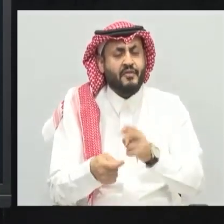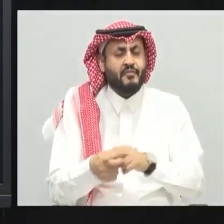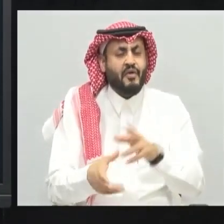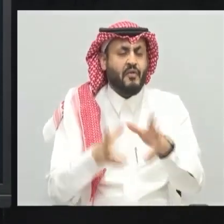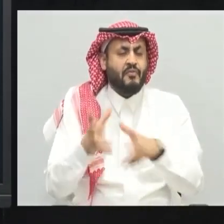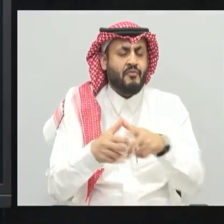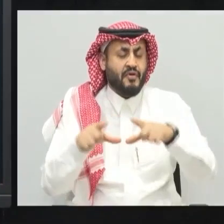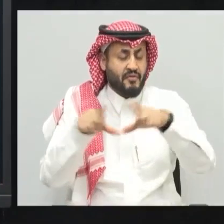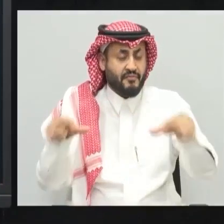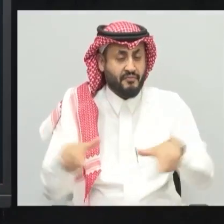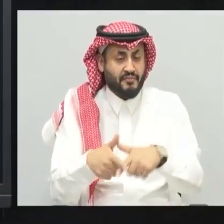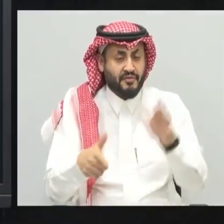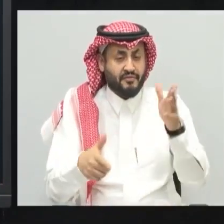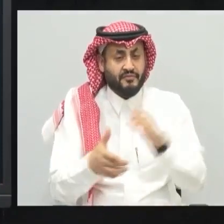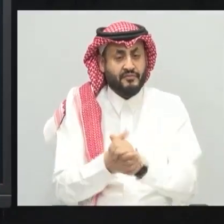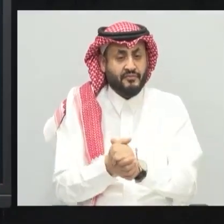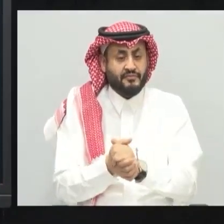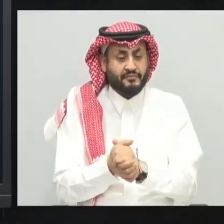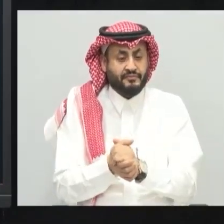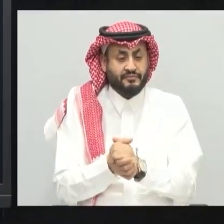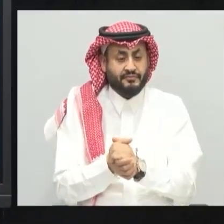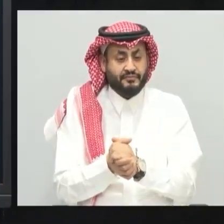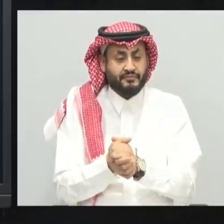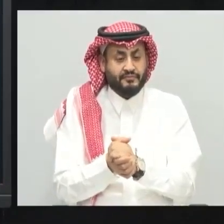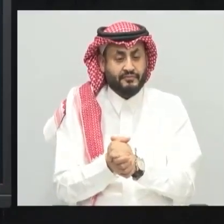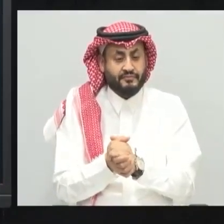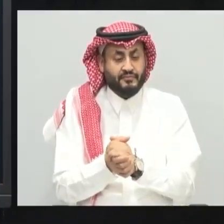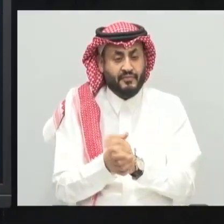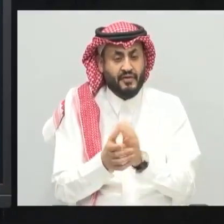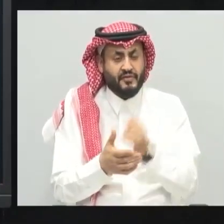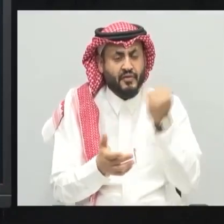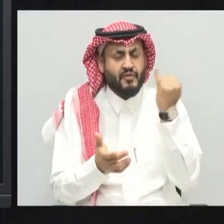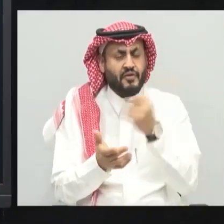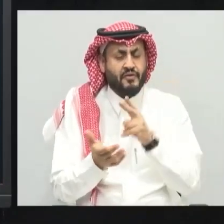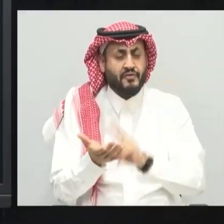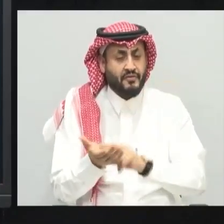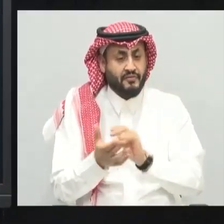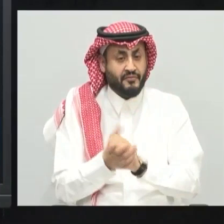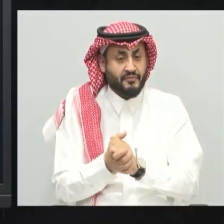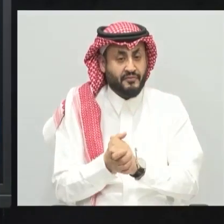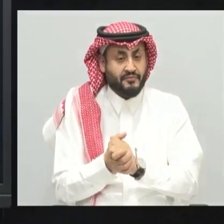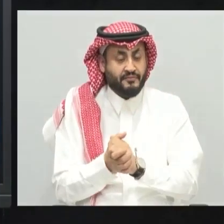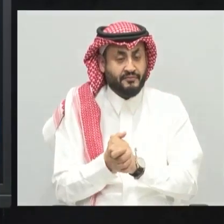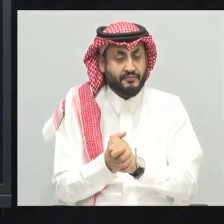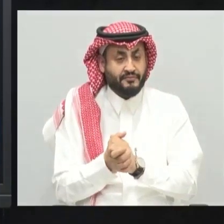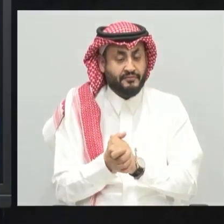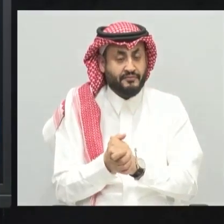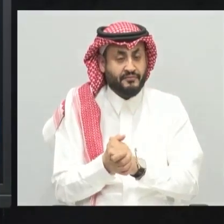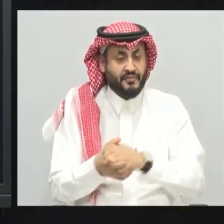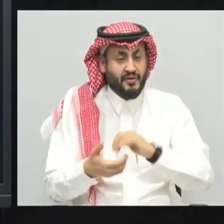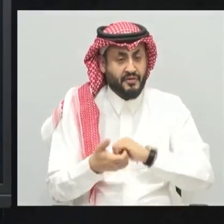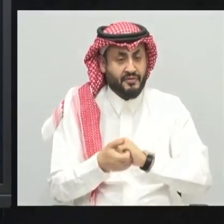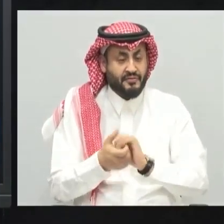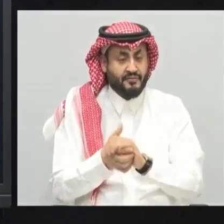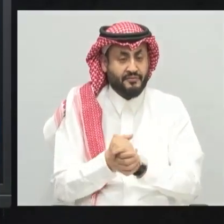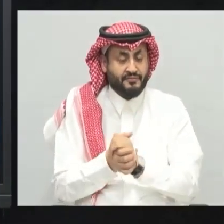مختلفه هذا كله يمثل ويؤكد دور وما